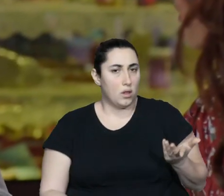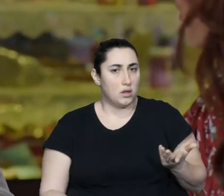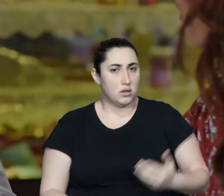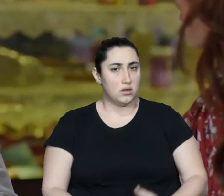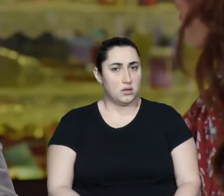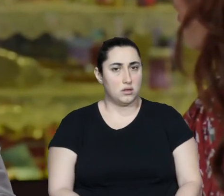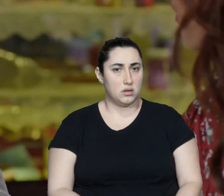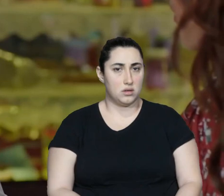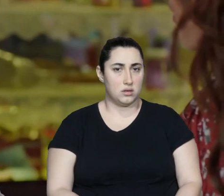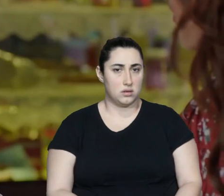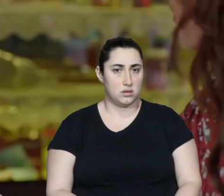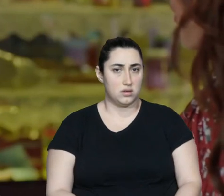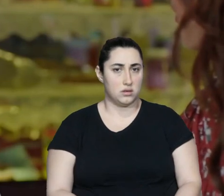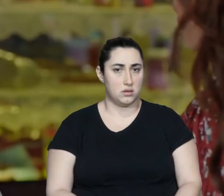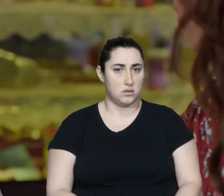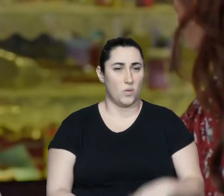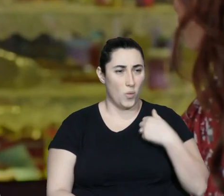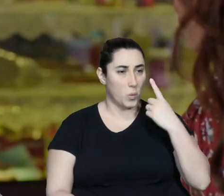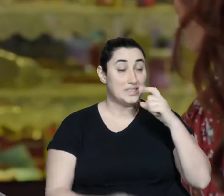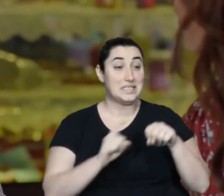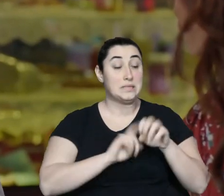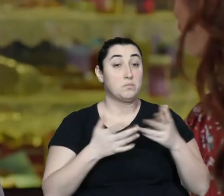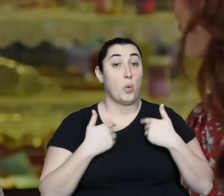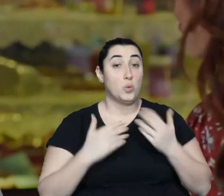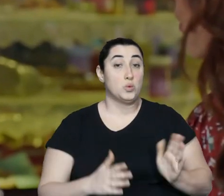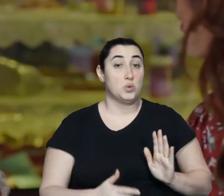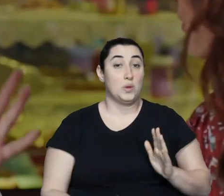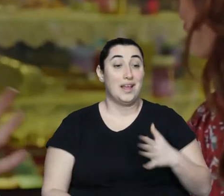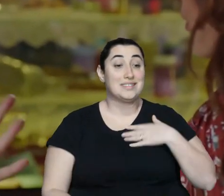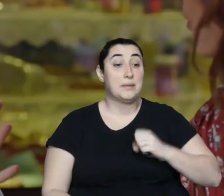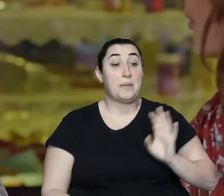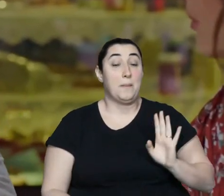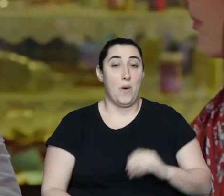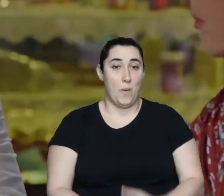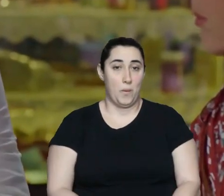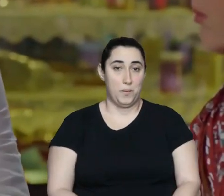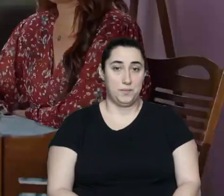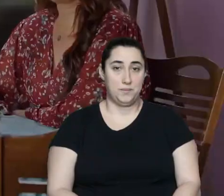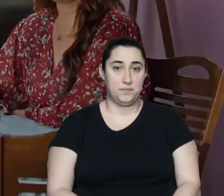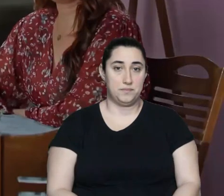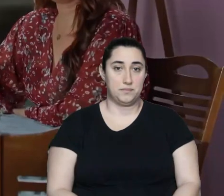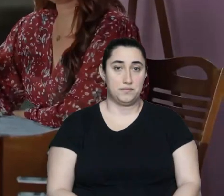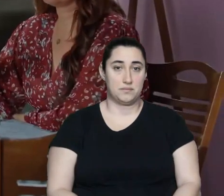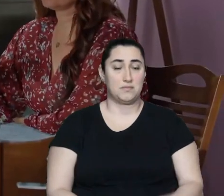be? Onu görünce sinirlerim oynuyor. Yani tahammülüm yok ona sadece.